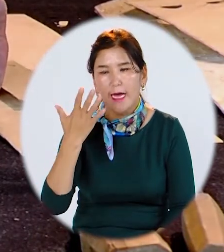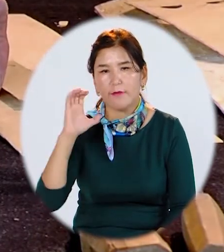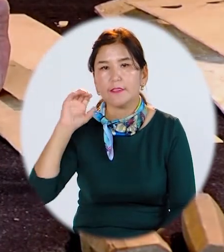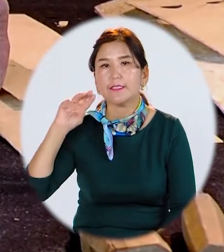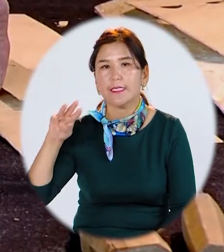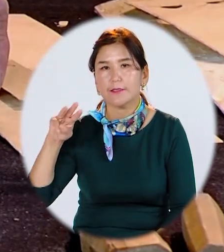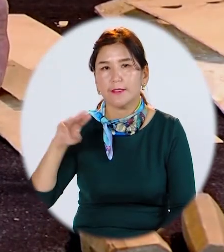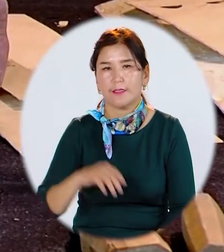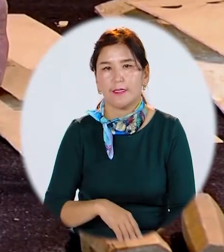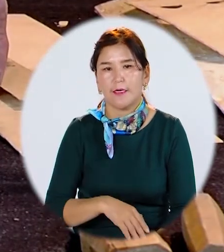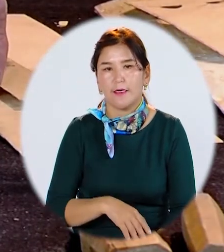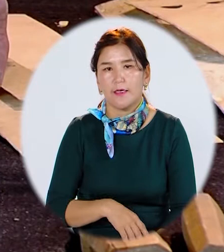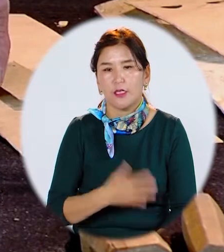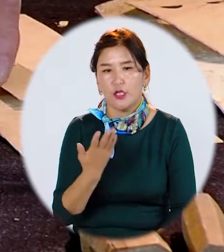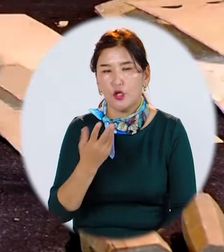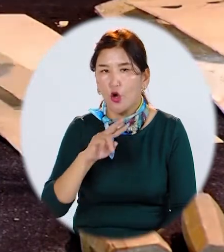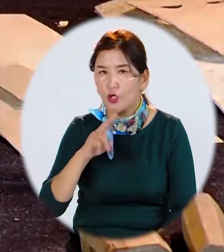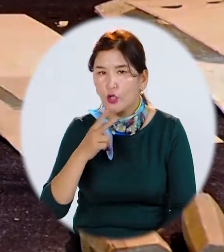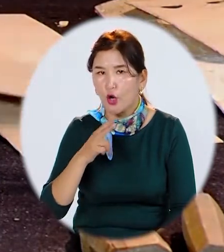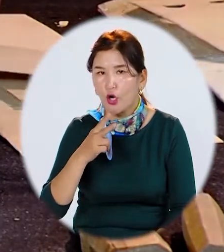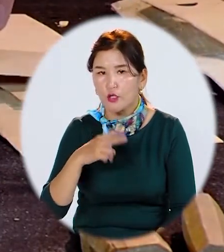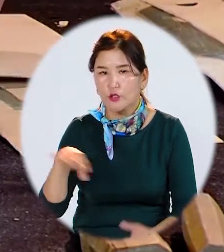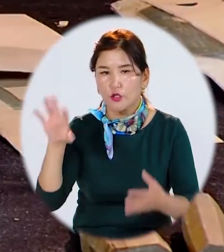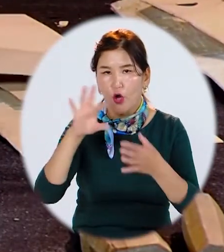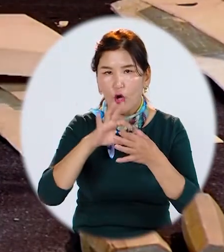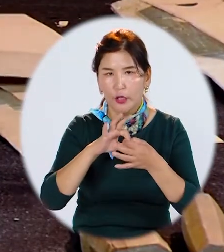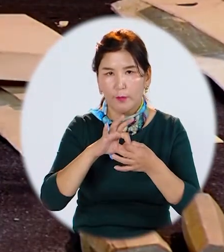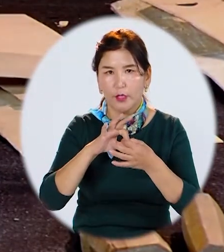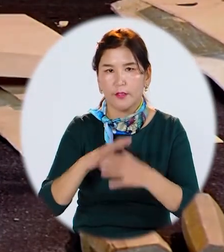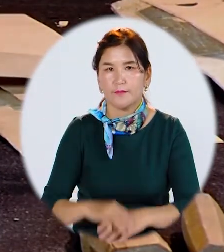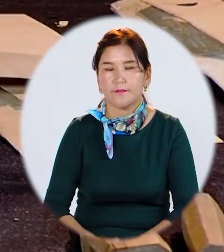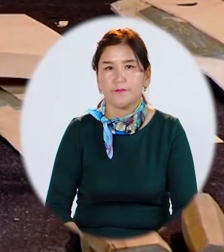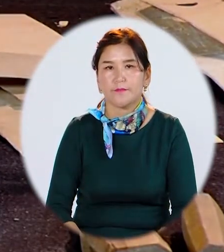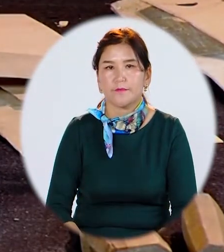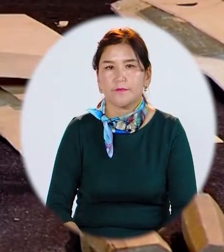см. За энэ хоёрыг хооронд нь холбоно.